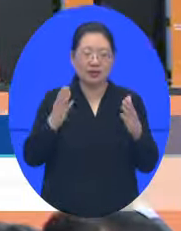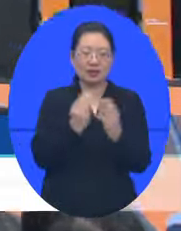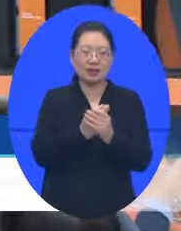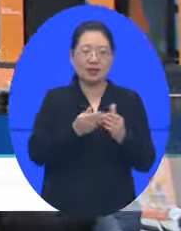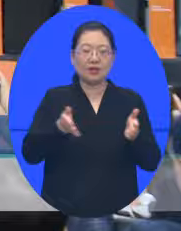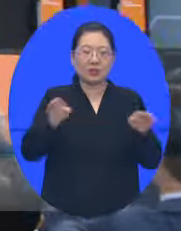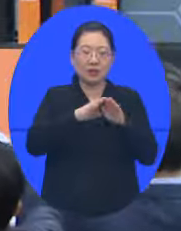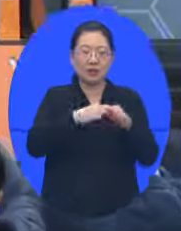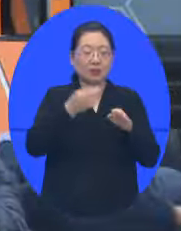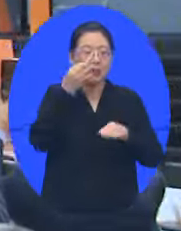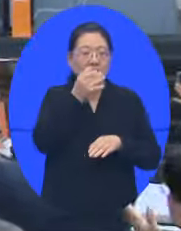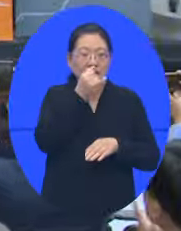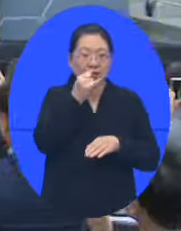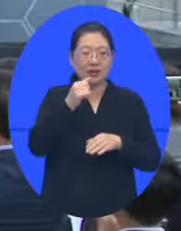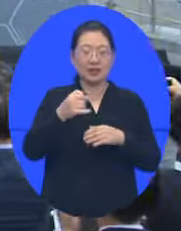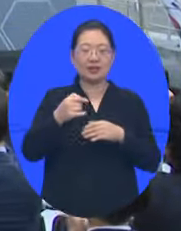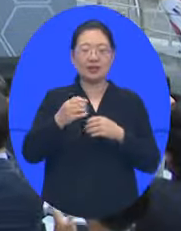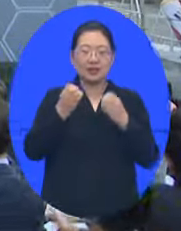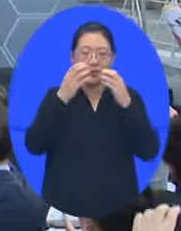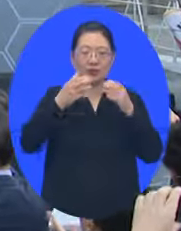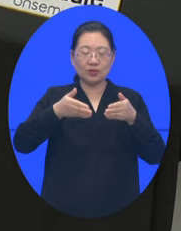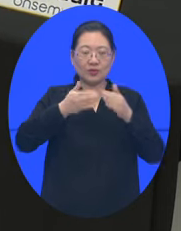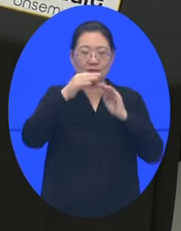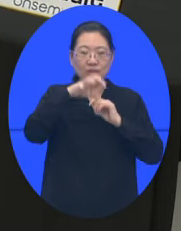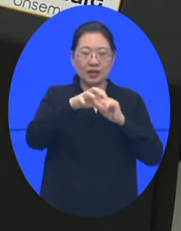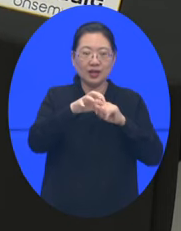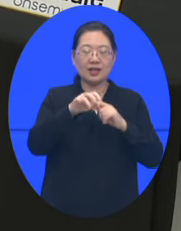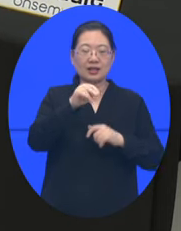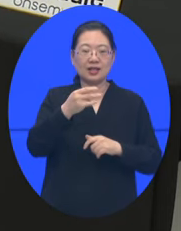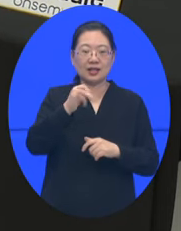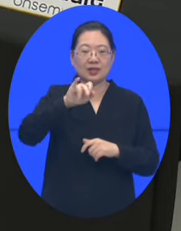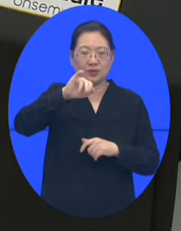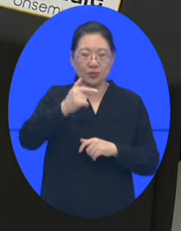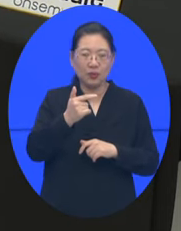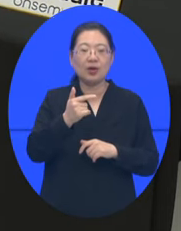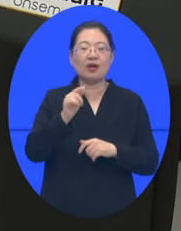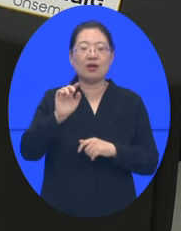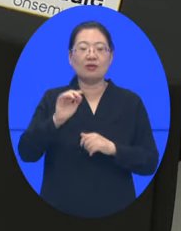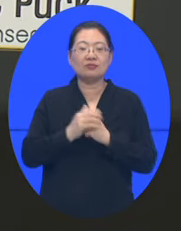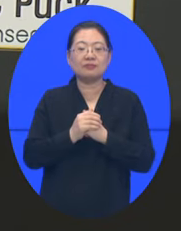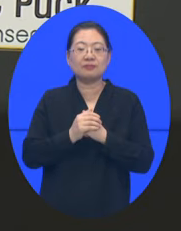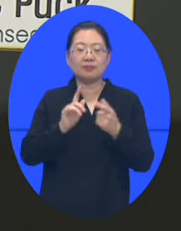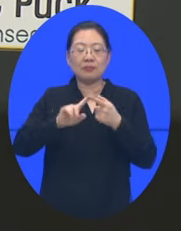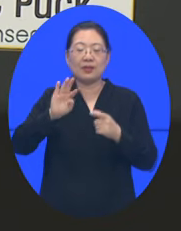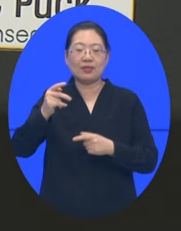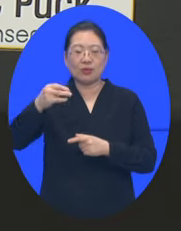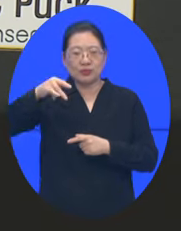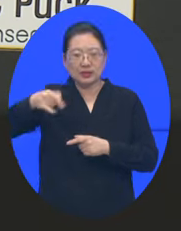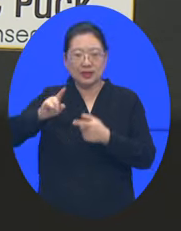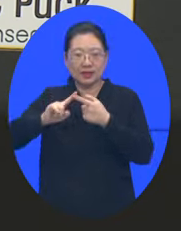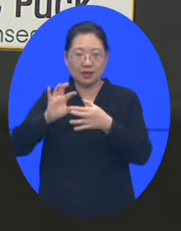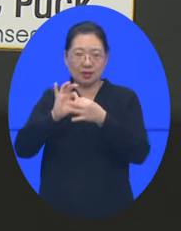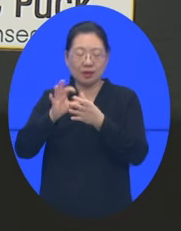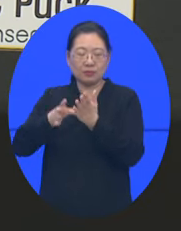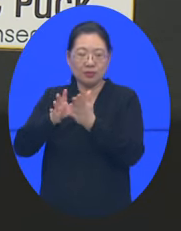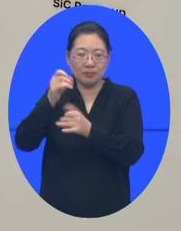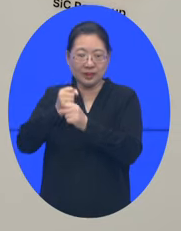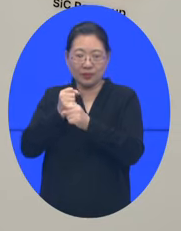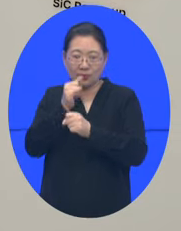공개됐습니다. 새로 지어진 온세미 R5 라인에서는 실리콘 카바이드라는 차세대 전력 반도체 신소재를